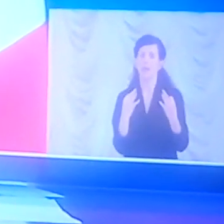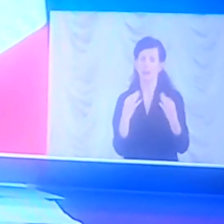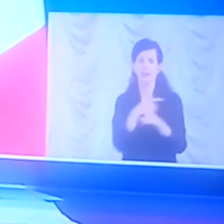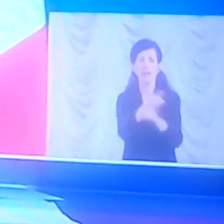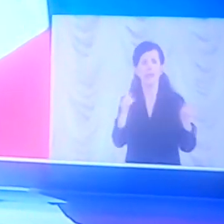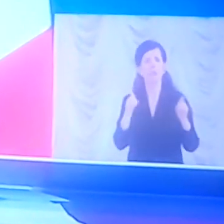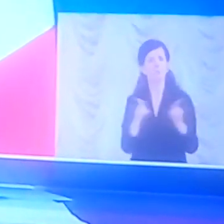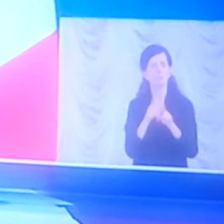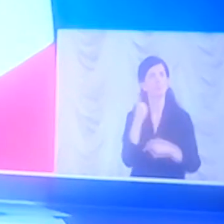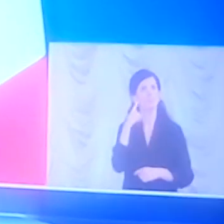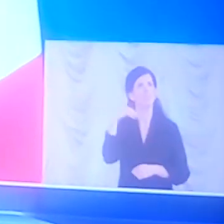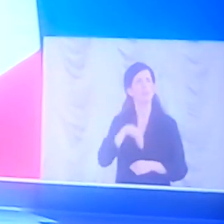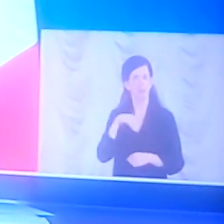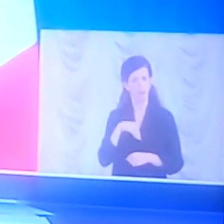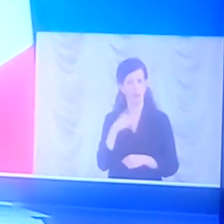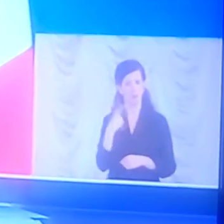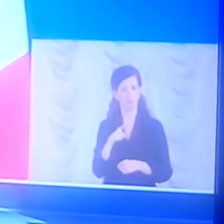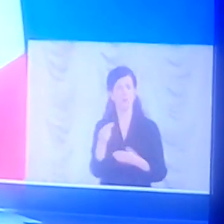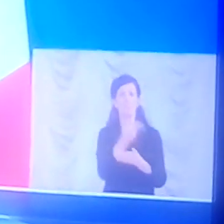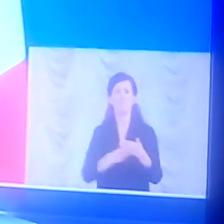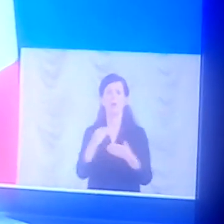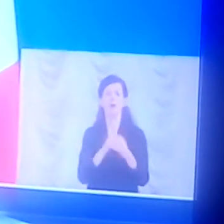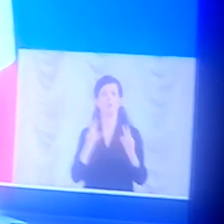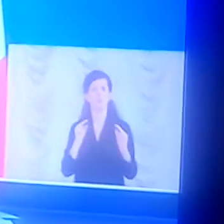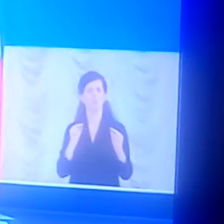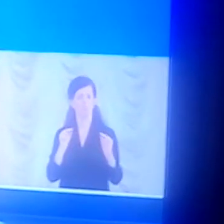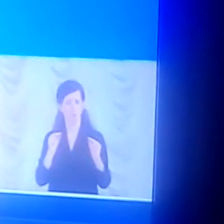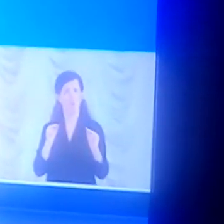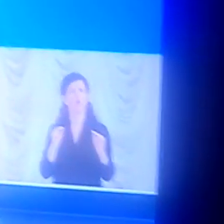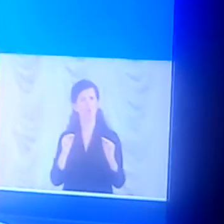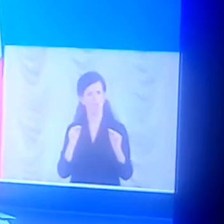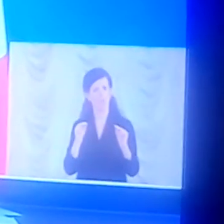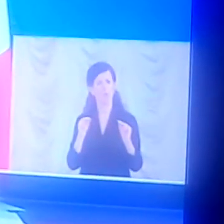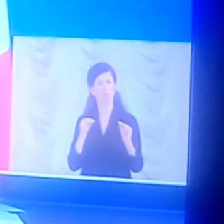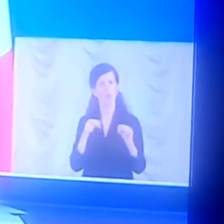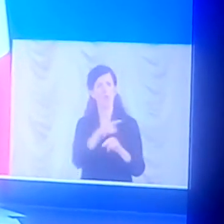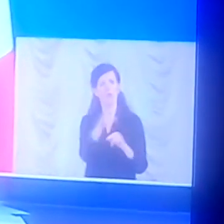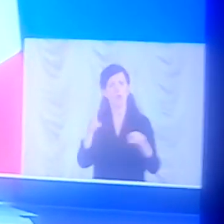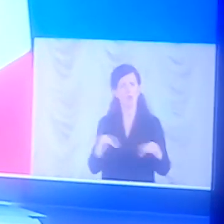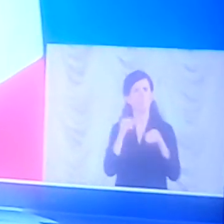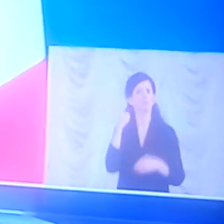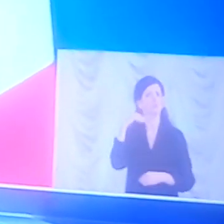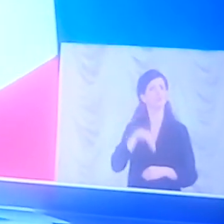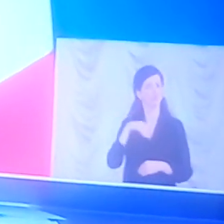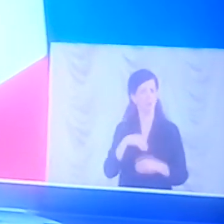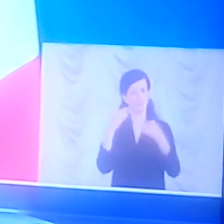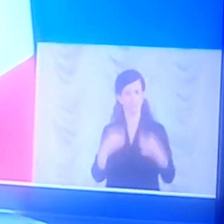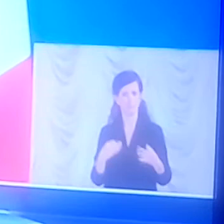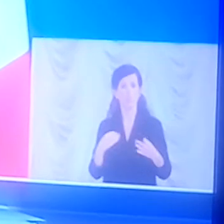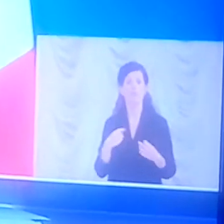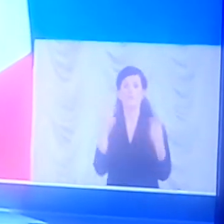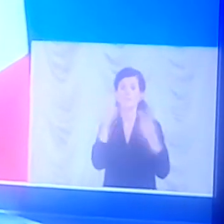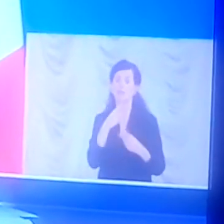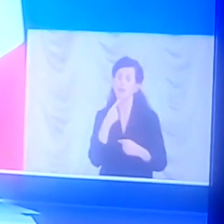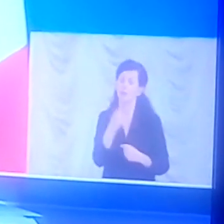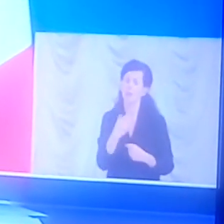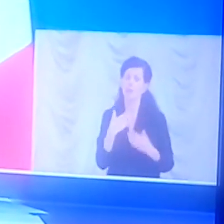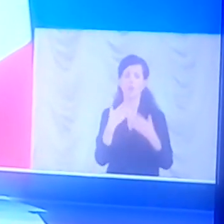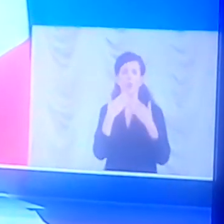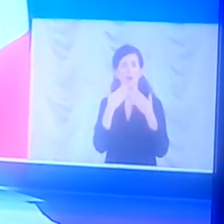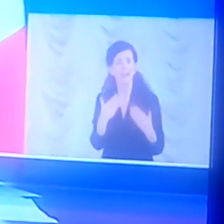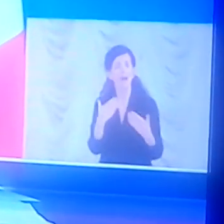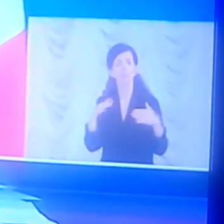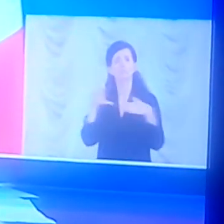maturato, in modo da poterlo, come dire, mettere a frutto nel migliore dei modi. Devo ringraziare ovviamente la nostra squadra di